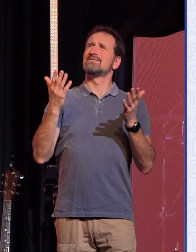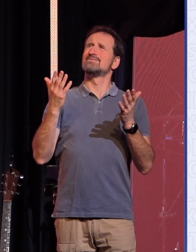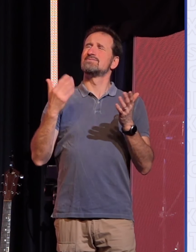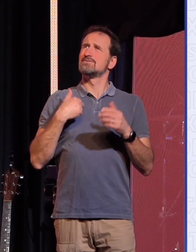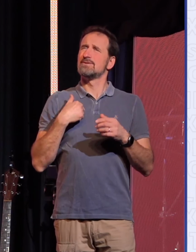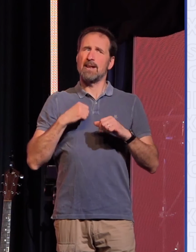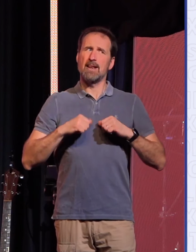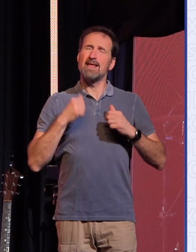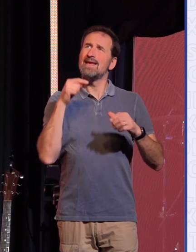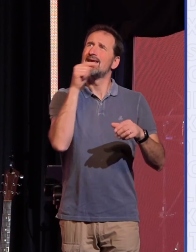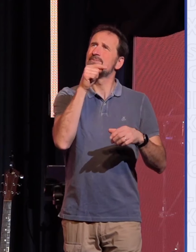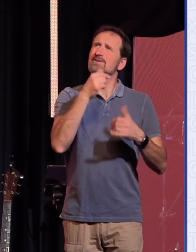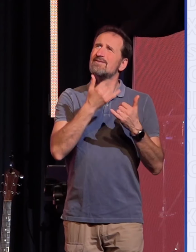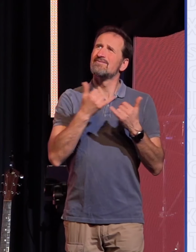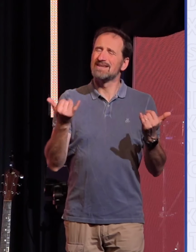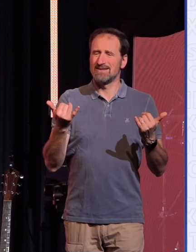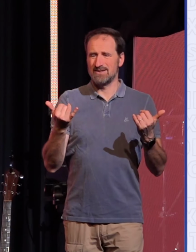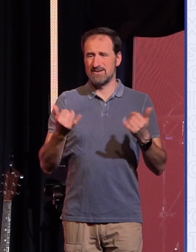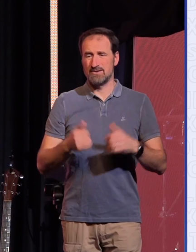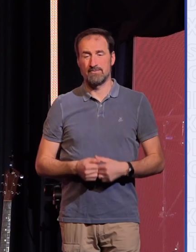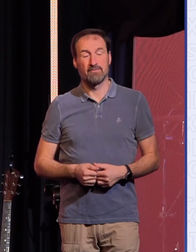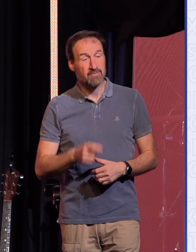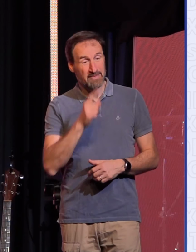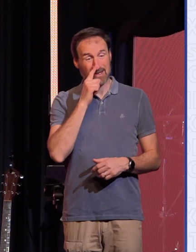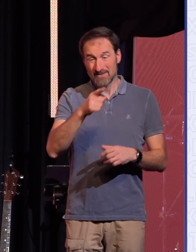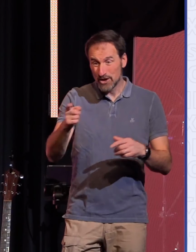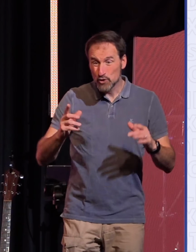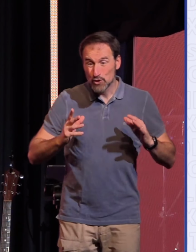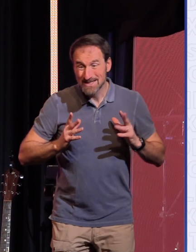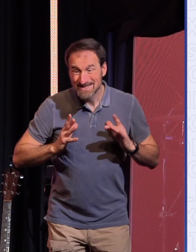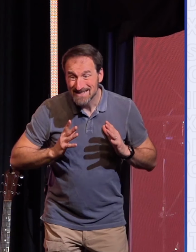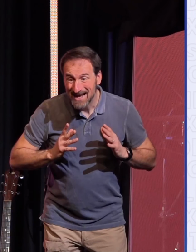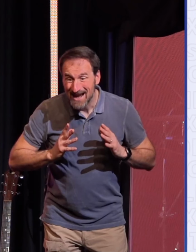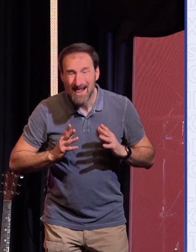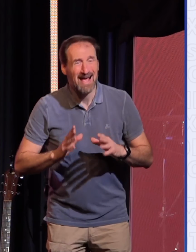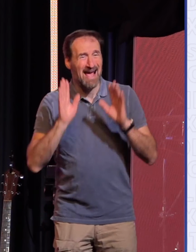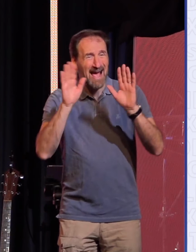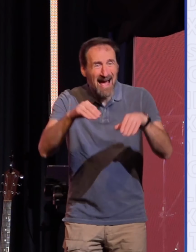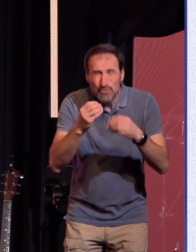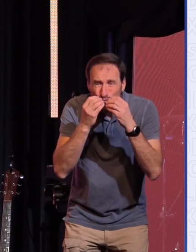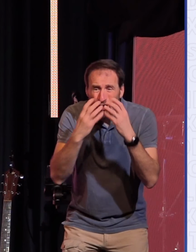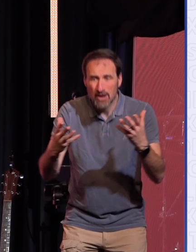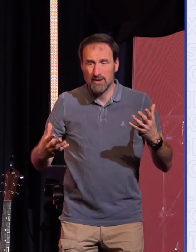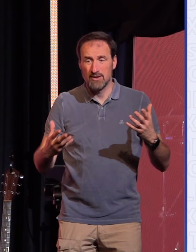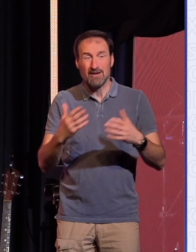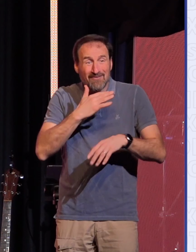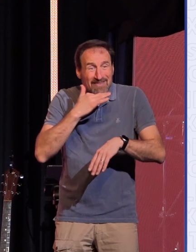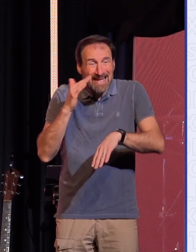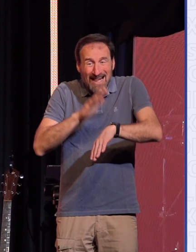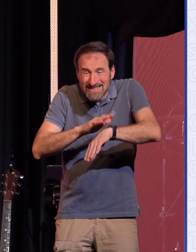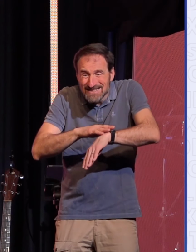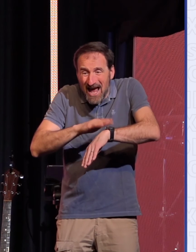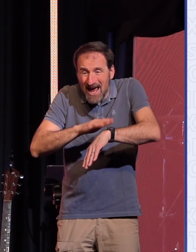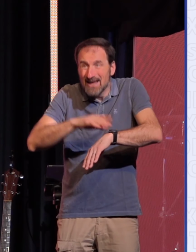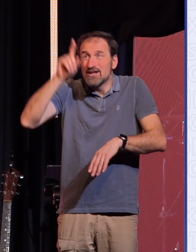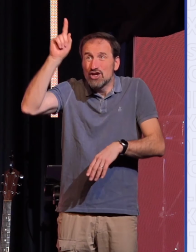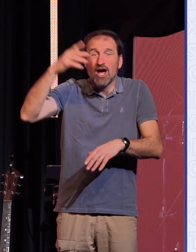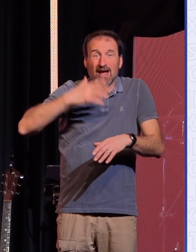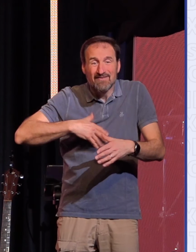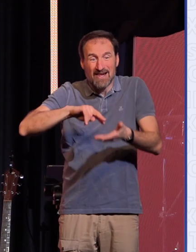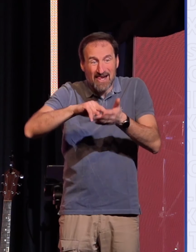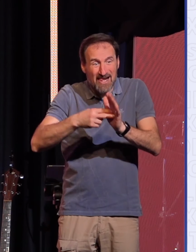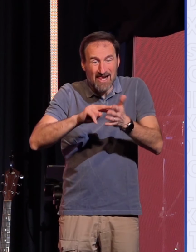Als Single hast du das noch, ist das noch viel einfacher, weil du jetzt die Zeit hast, um dich auf das vorzubereiten, wo Gott hin möchte mit dir.